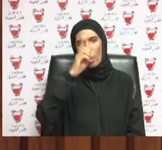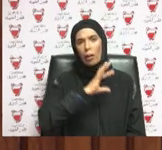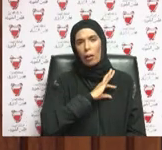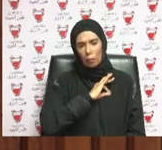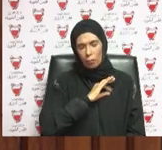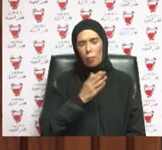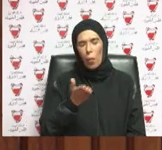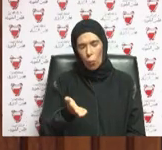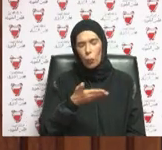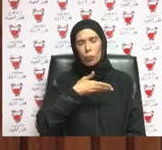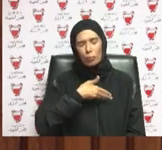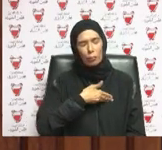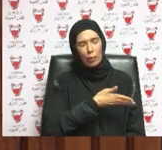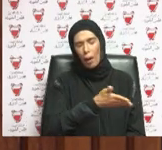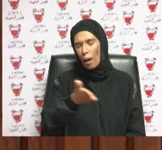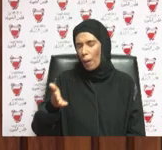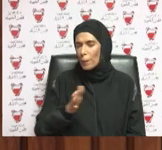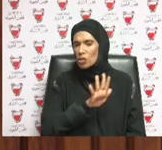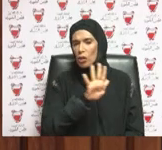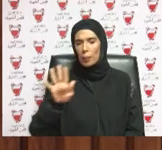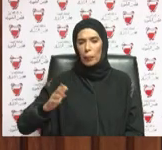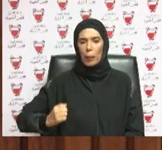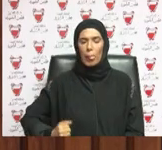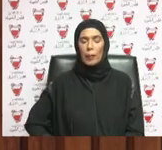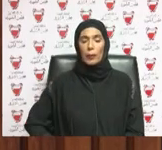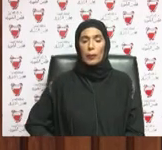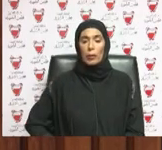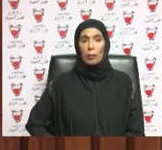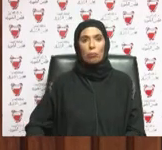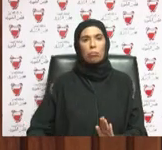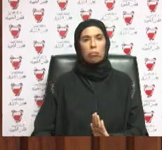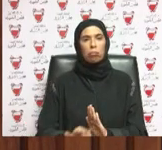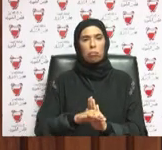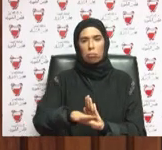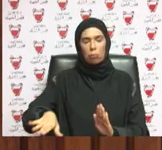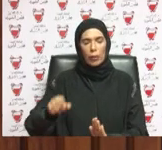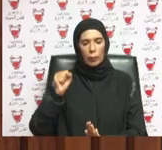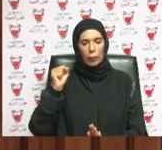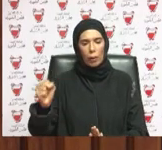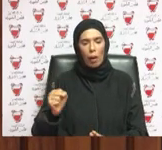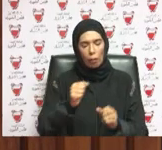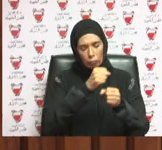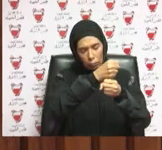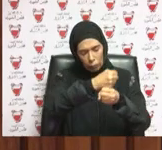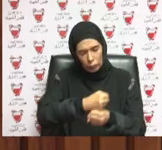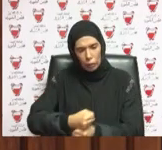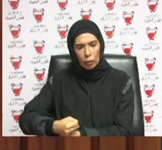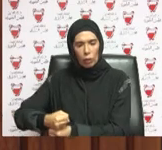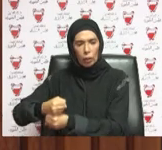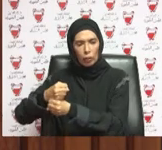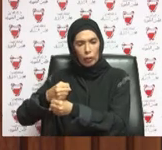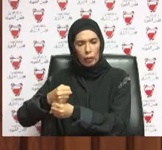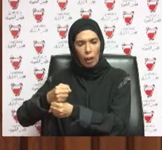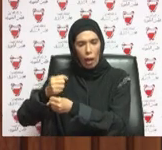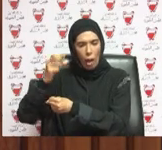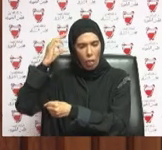في قلوب جميع أهل البحرين، وسيبقى رمزا وطنيا خالدا في ذاكرة